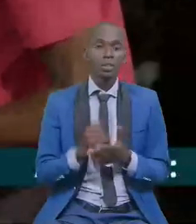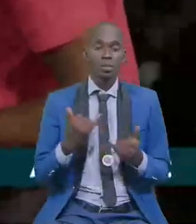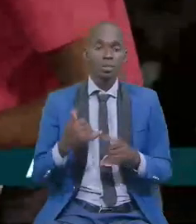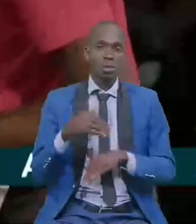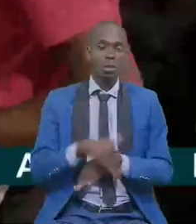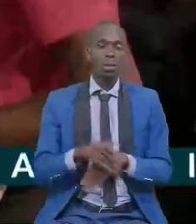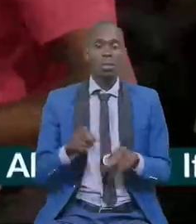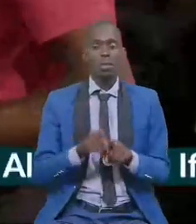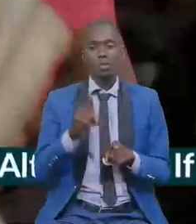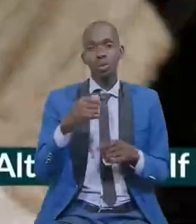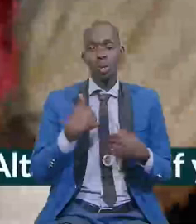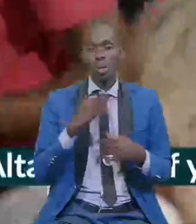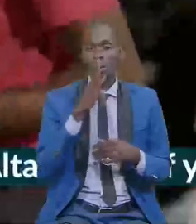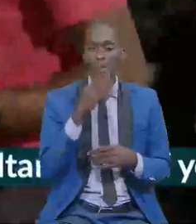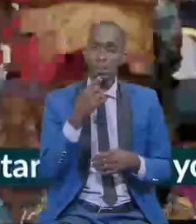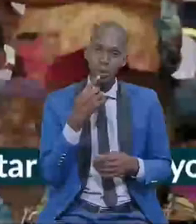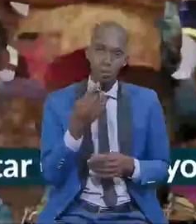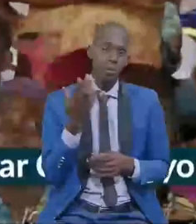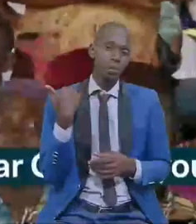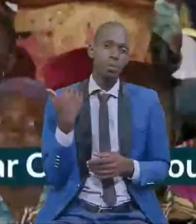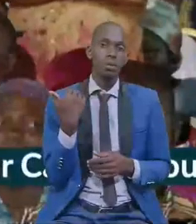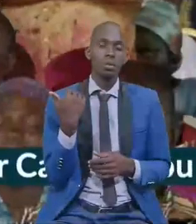Comme ce soir, on nous l'a dit,